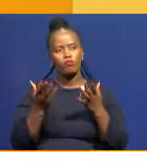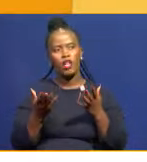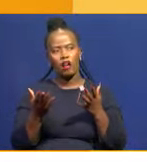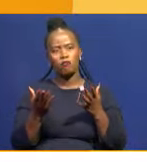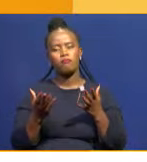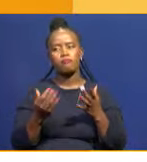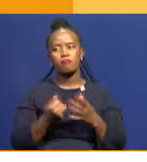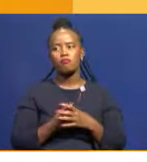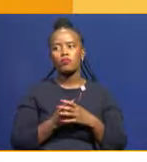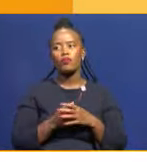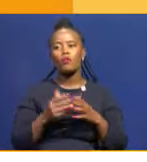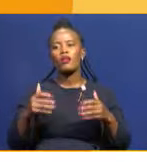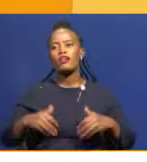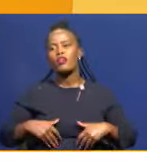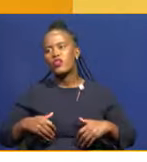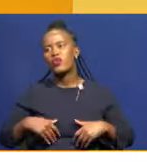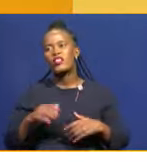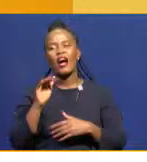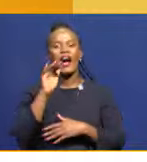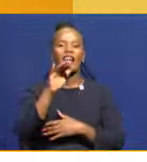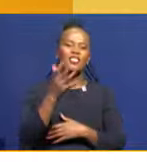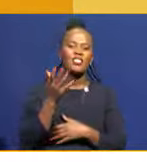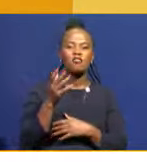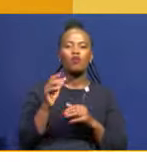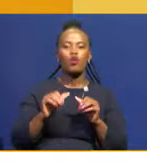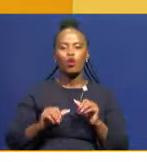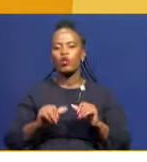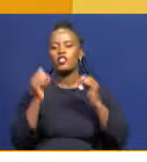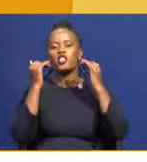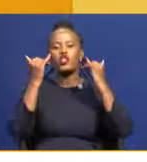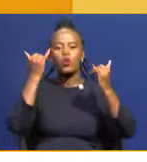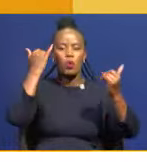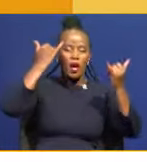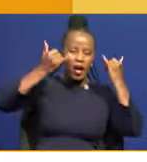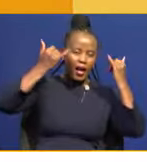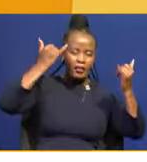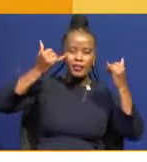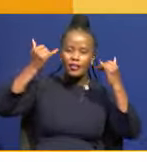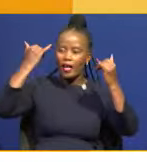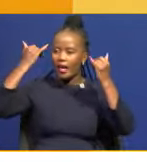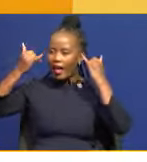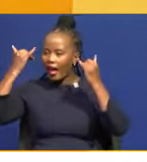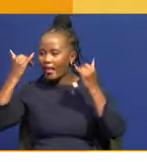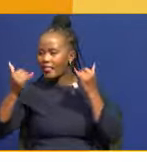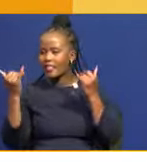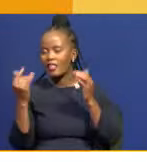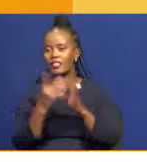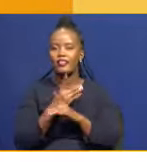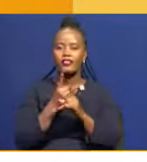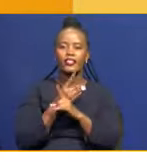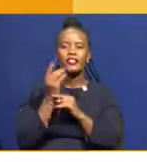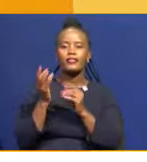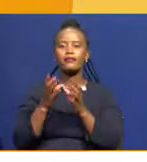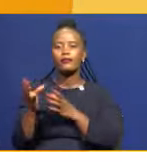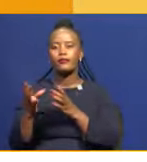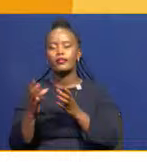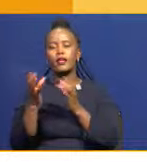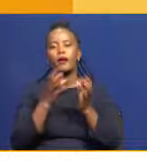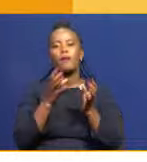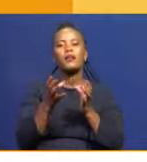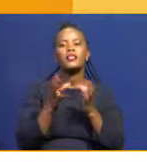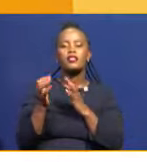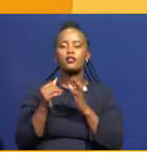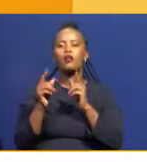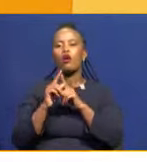la vijana wanaambiwa kwamba wazidi kuwa wabunifu, wabuni biashara mbalimbali, na kuna wale wengine ambao